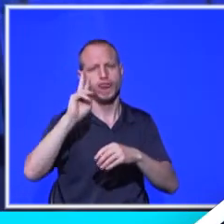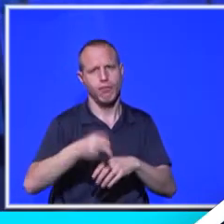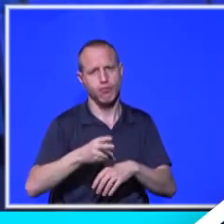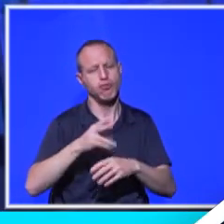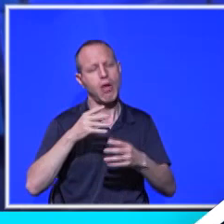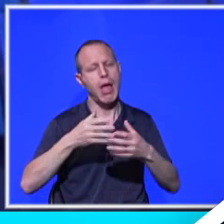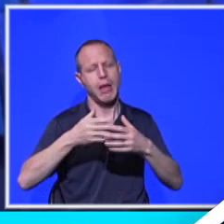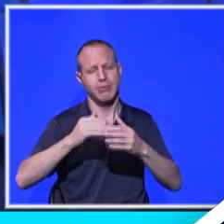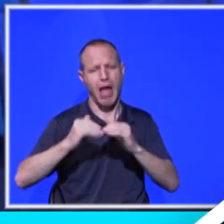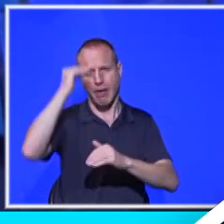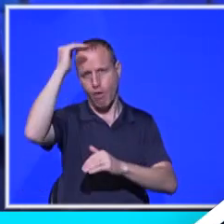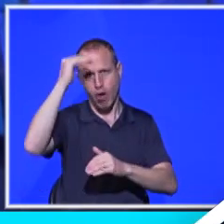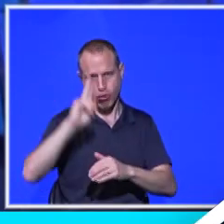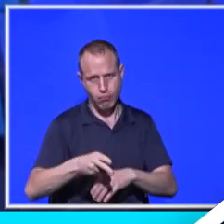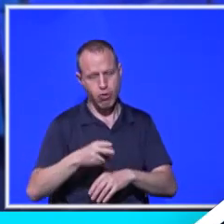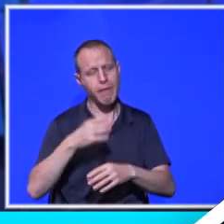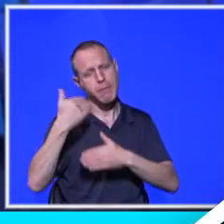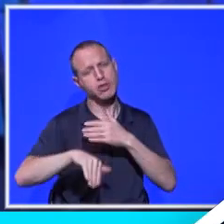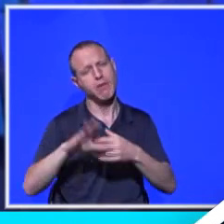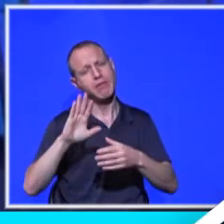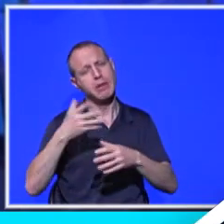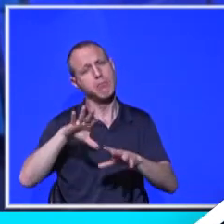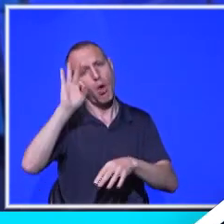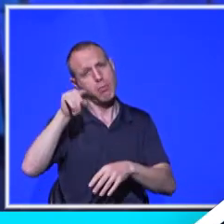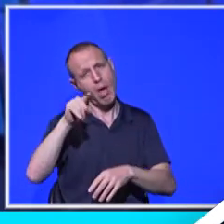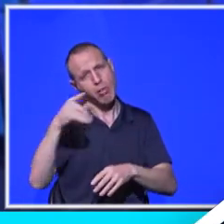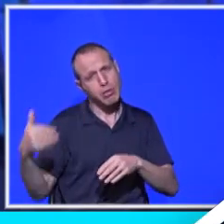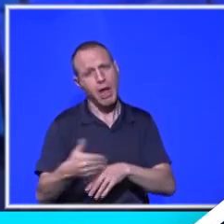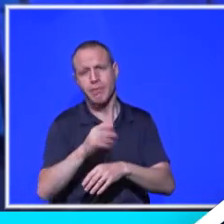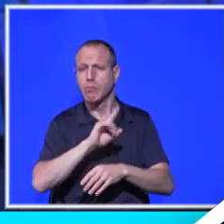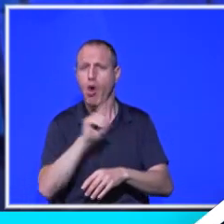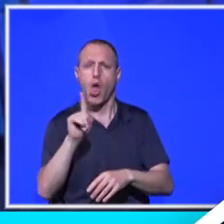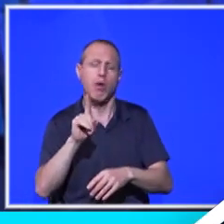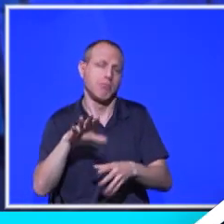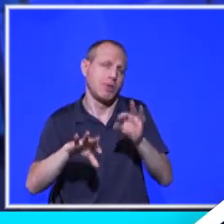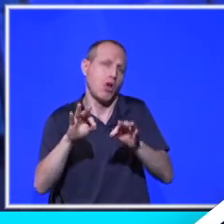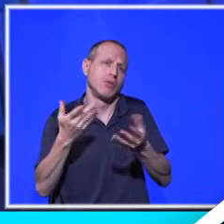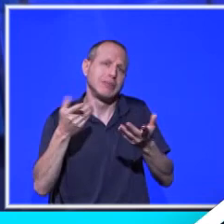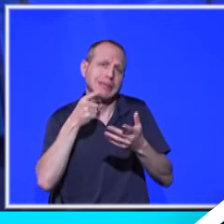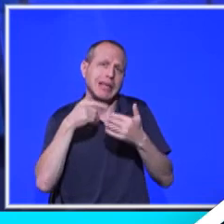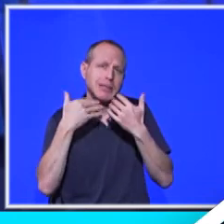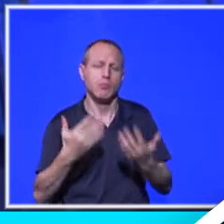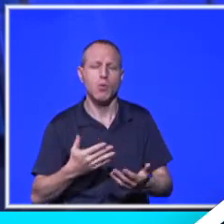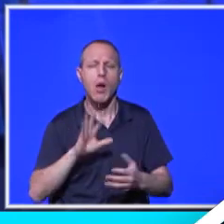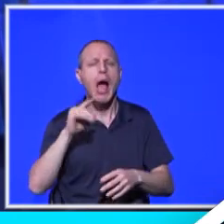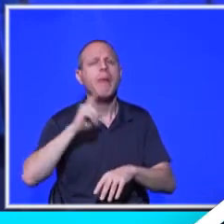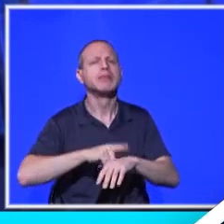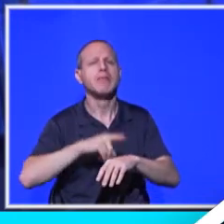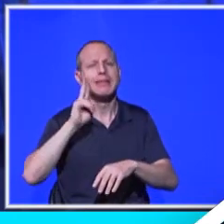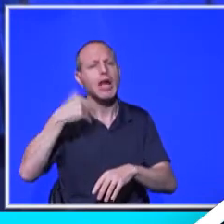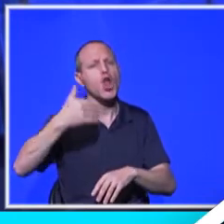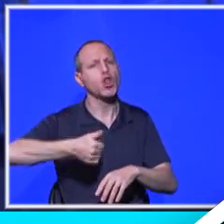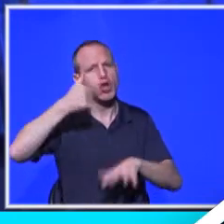אתה נכנס, ואם לא, אז לא. זה הסיפור. לגבי כמה זמן צריך להיות אדם ראש ממשלה, תראי, יש איזשהו היגיון